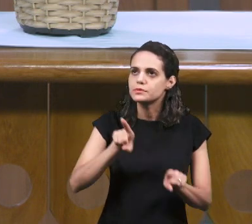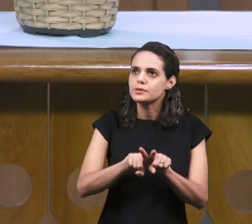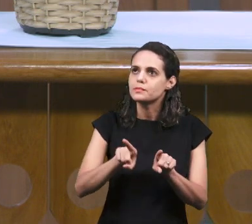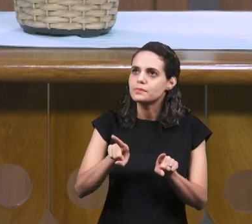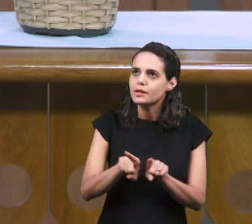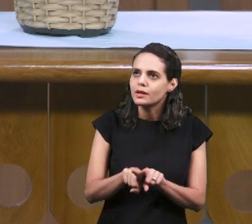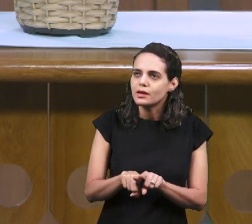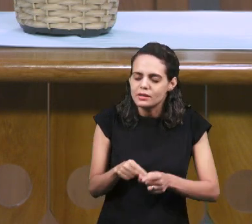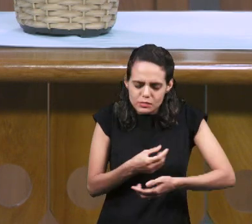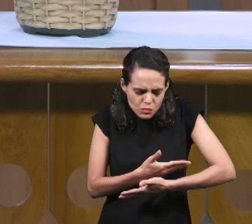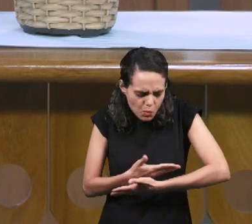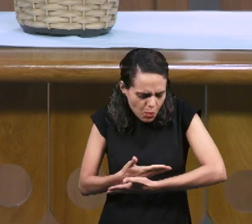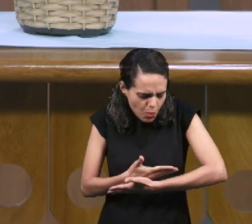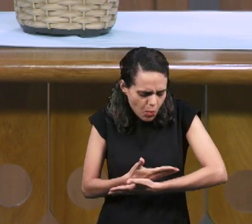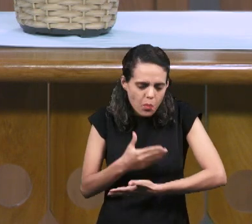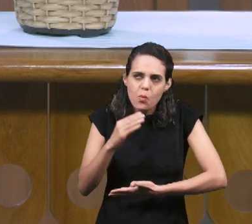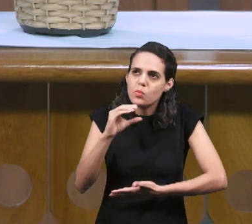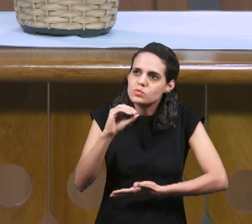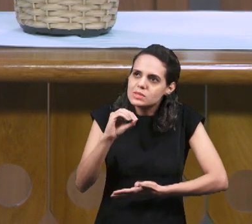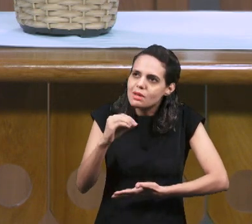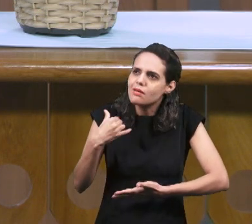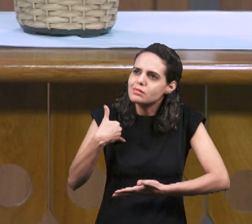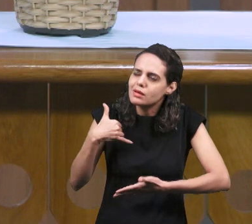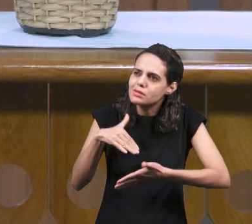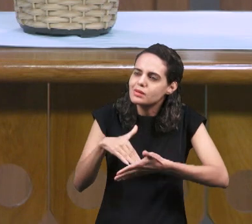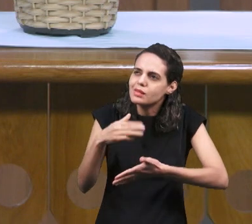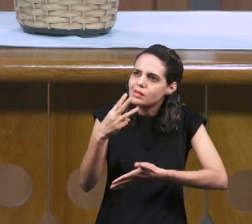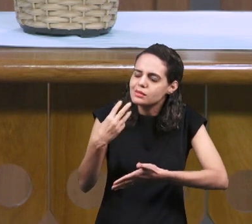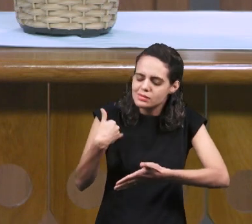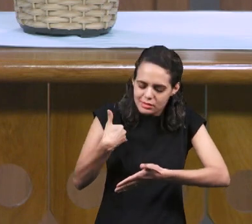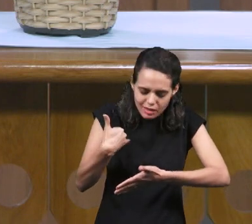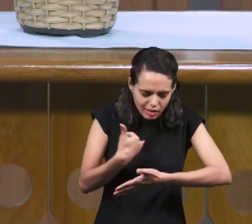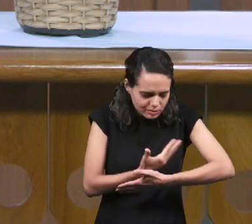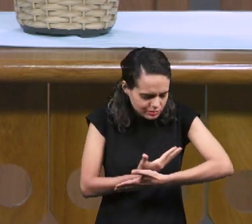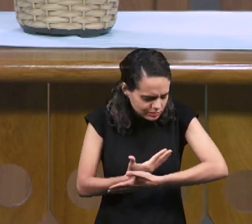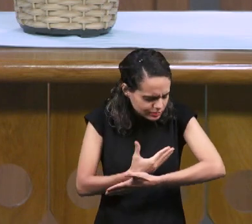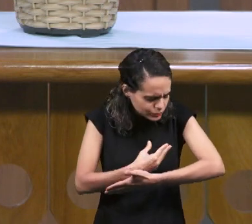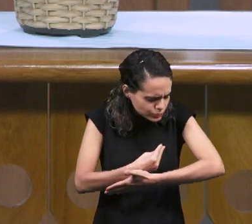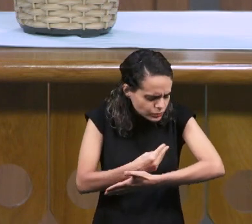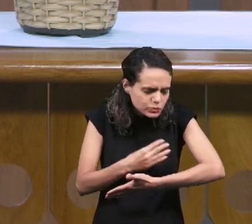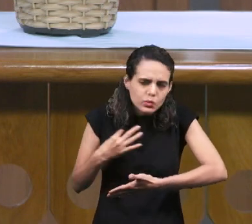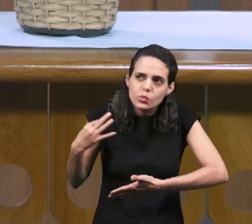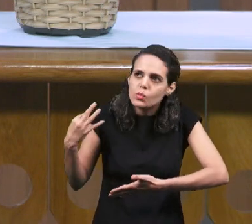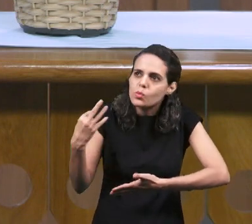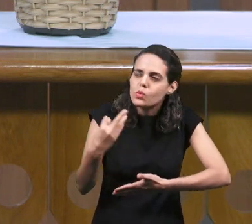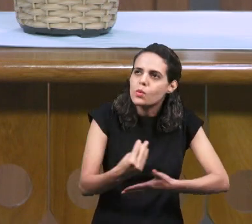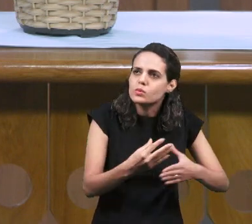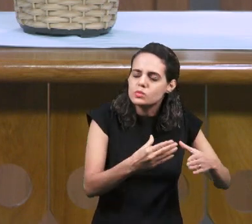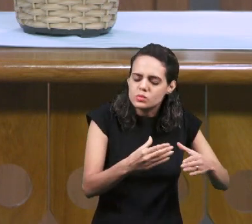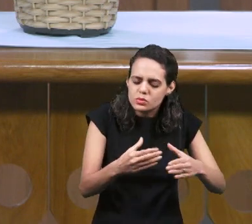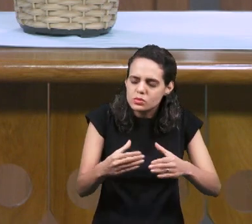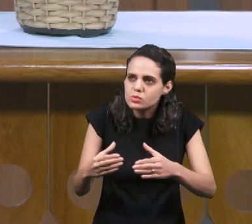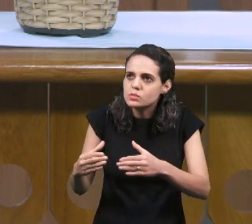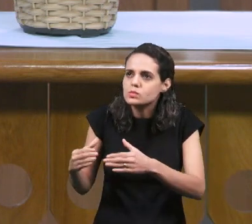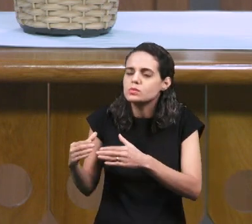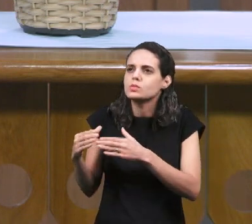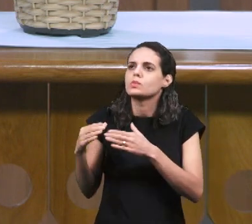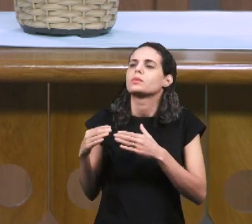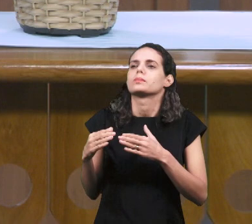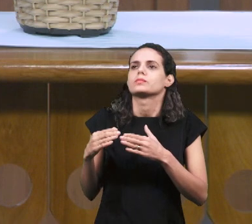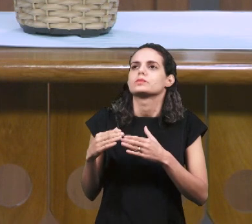des enfants qui sont dans le bras de leur mère de 0 à 3 ans puissent bénir toutes ces classes, pas seulement,